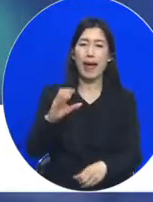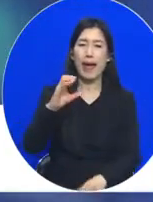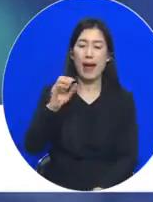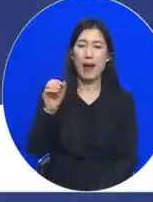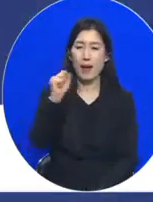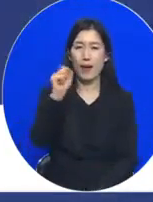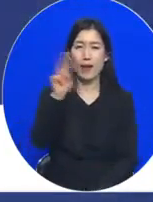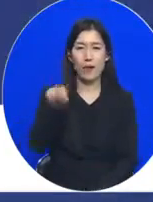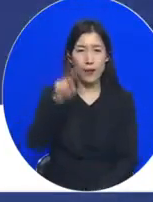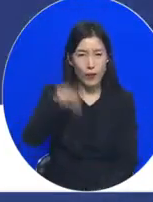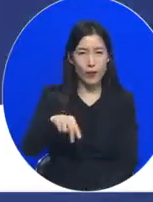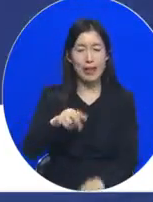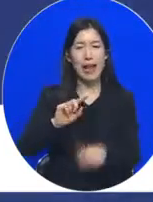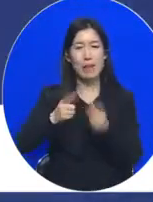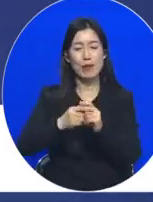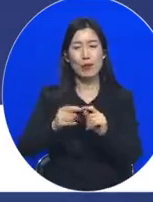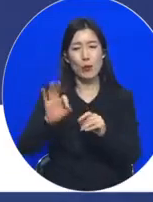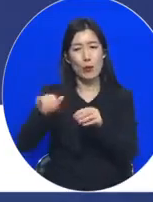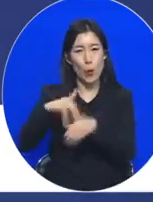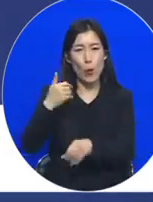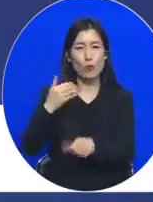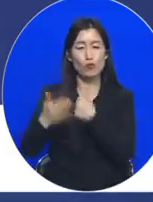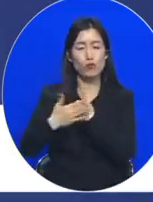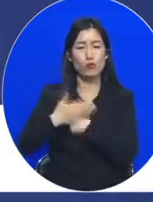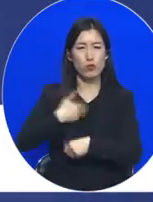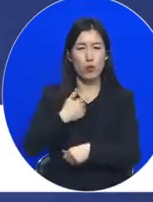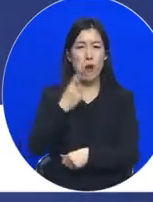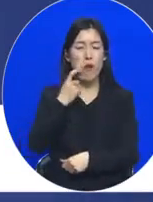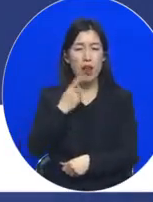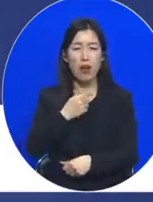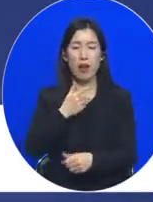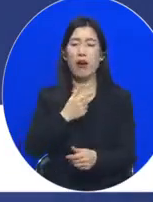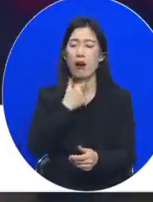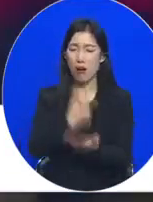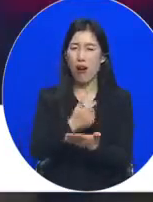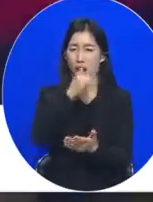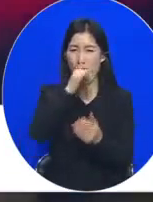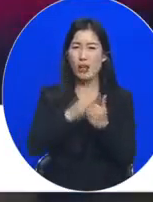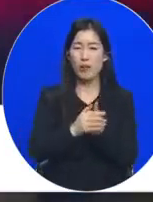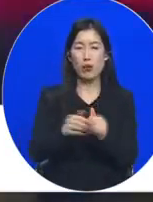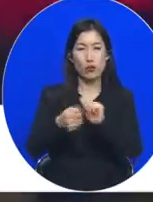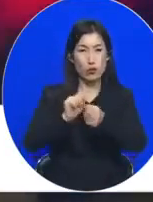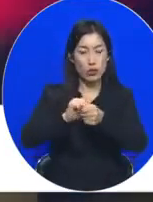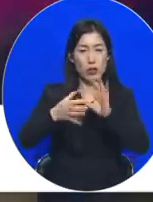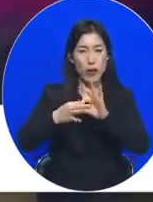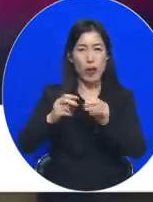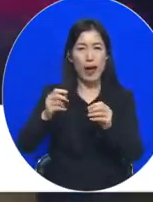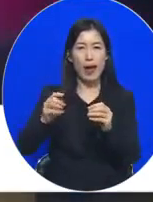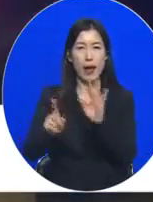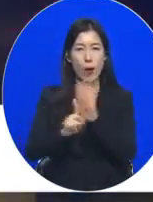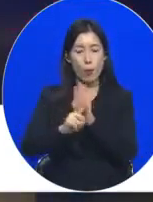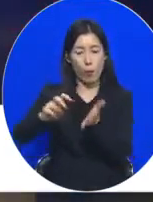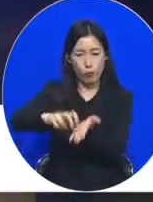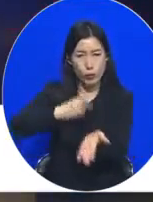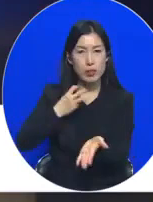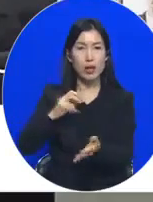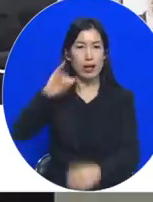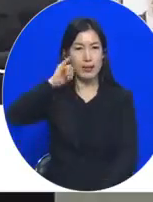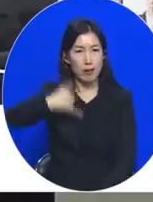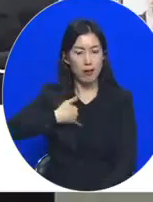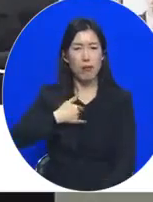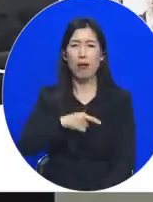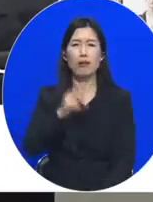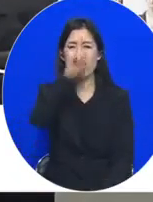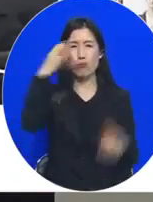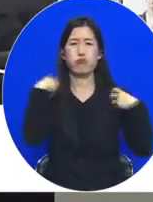보상해 주겠다면서 입금을 요구했는데요 소비자원은 주식 리딩방 관련 피해보상 안내 문자를 보내거나 전화를 하지